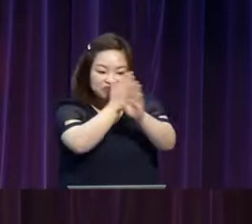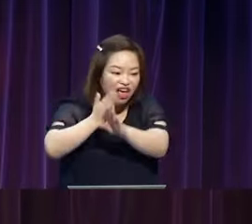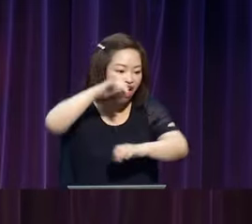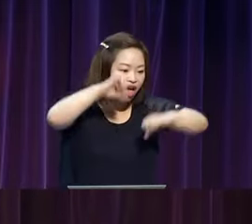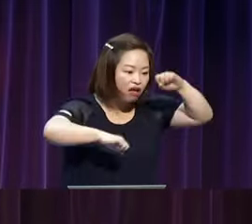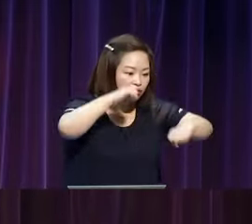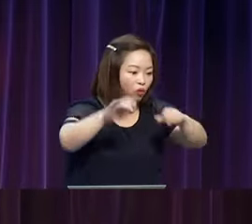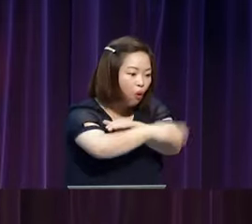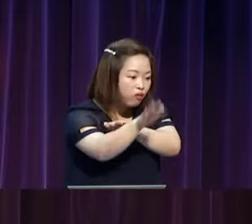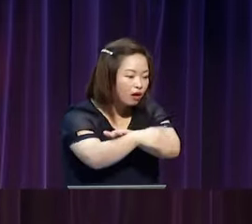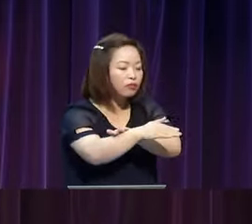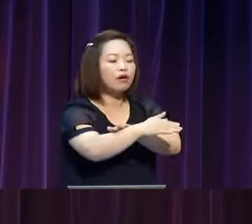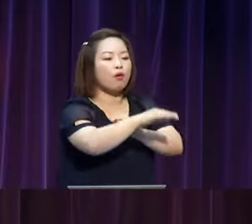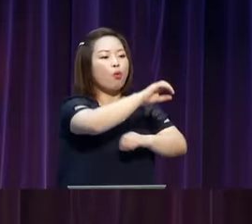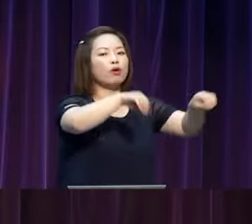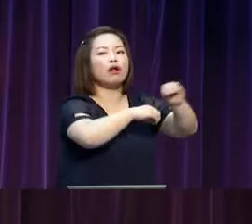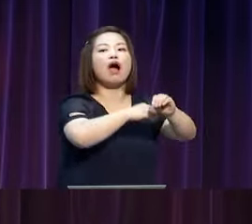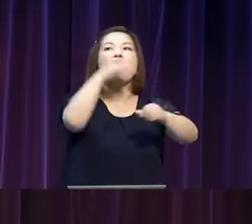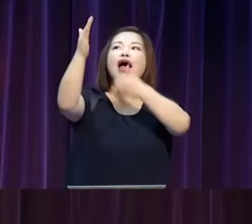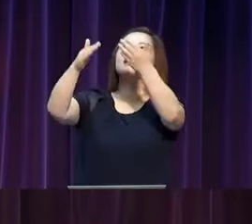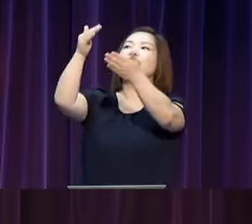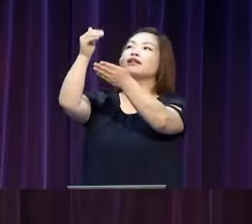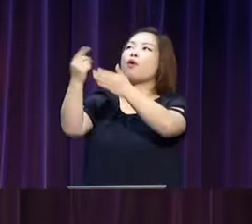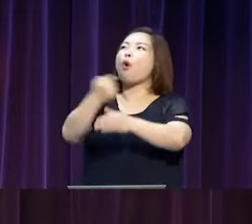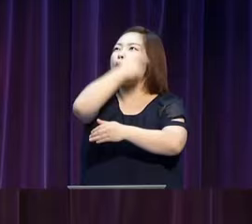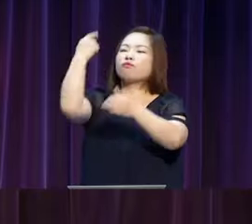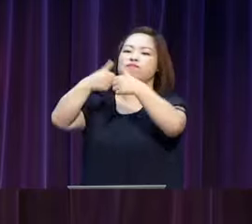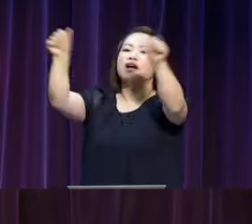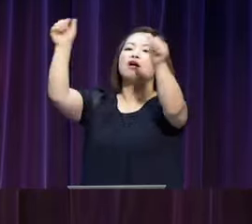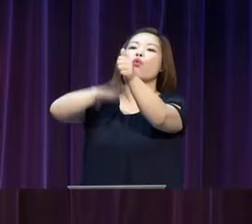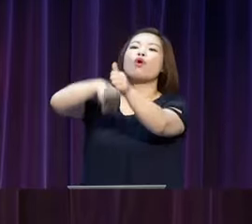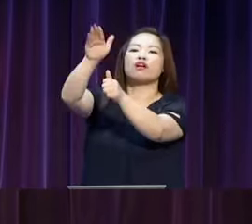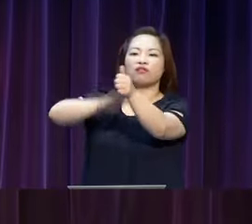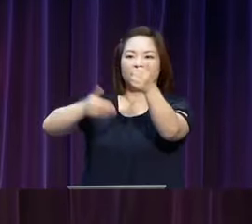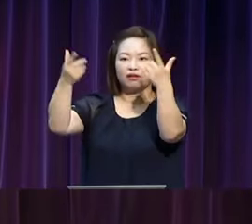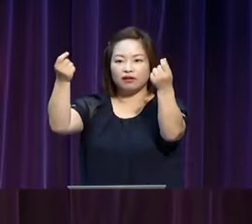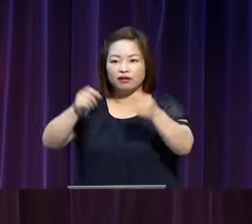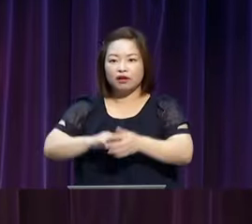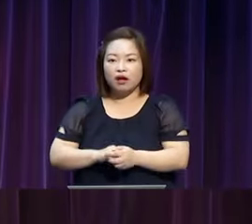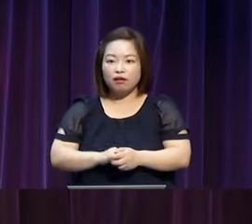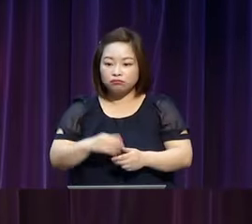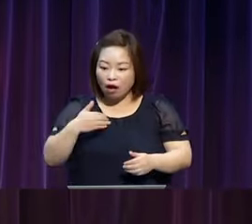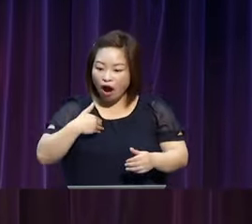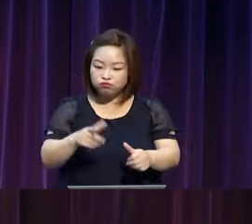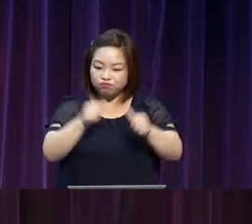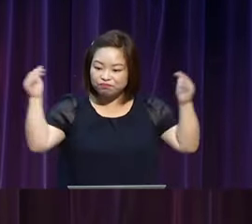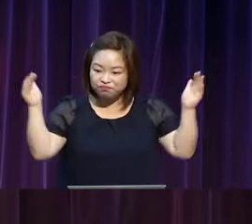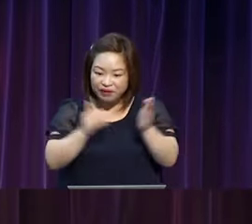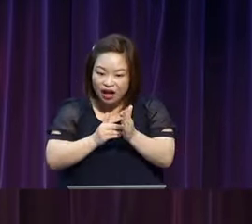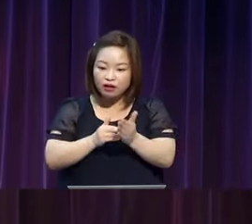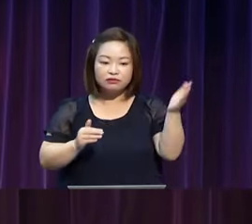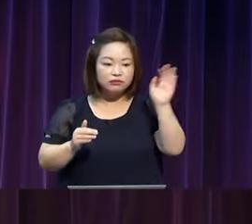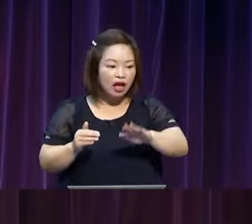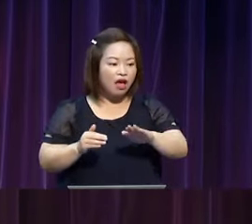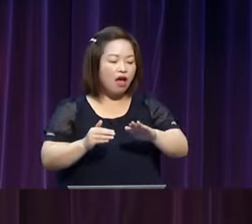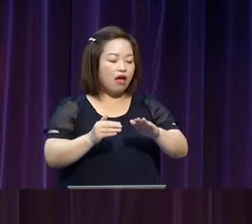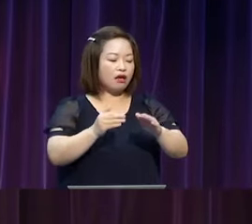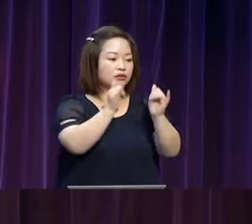예수 믿었다는 내가 거짓말하고 싸우고 미워하고 이러면 사람들이